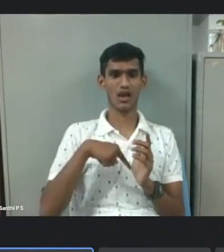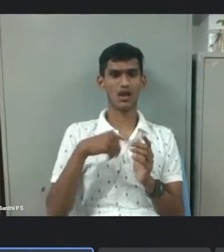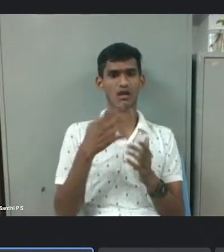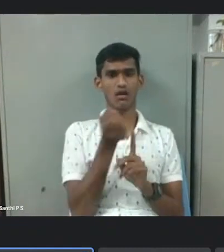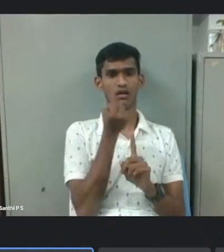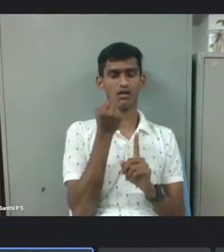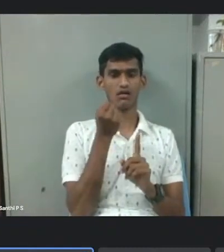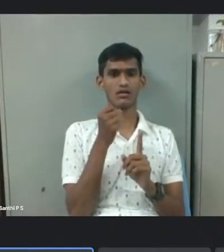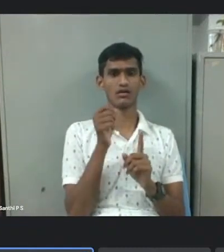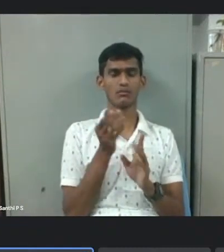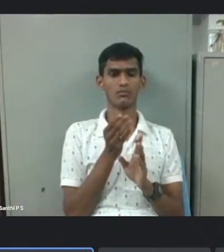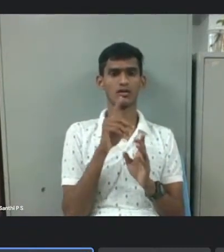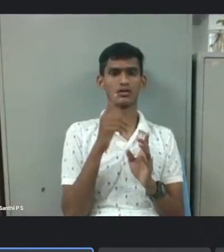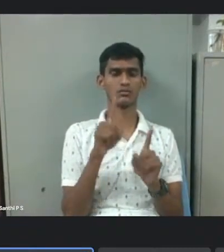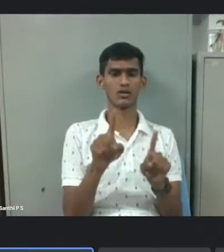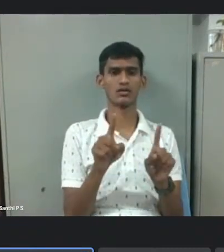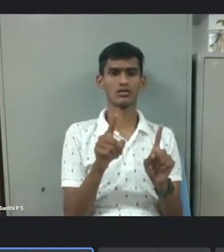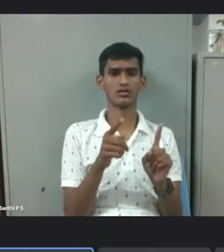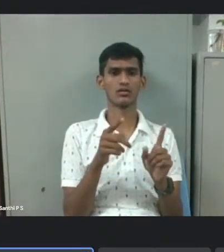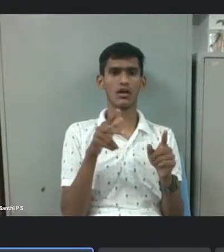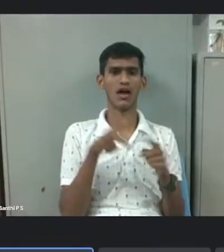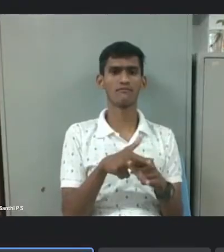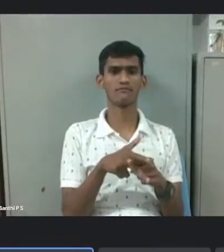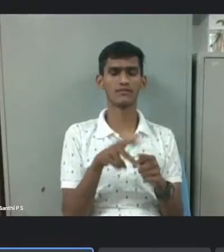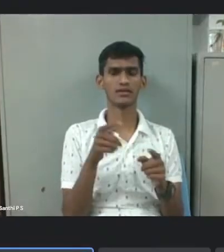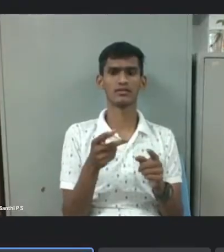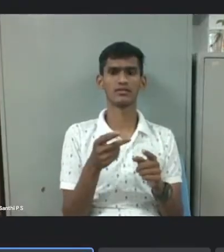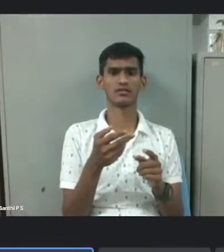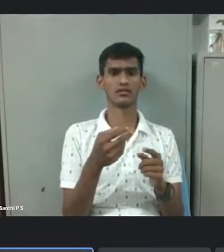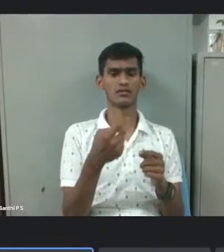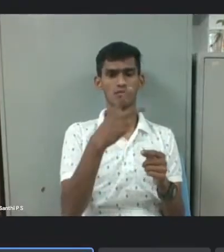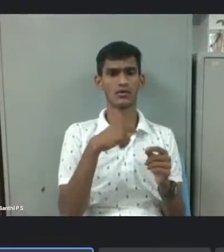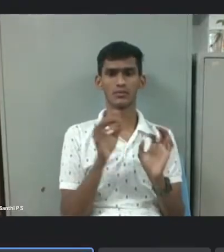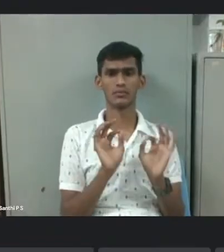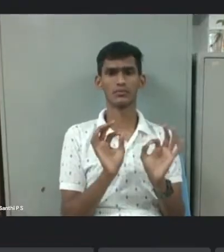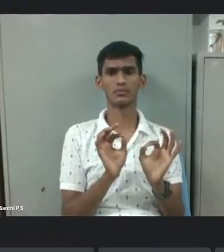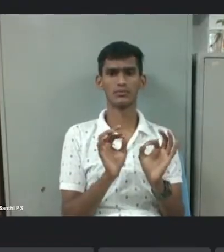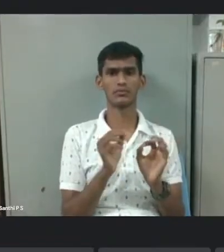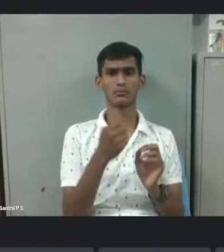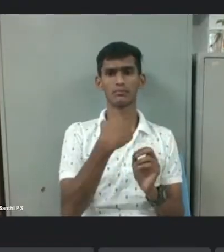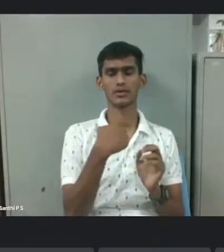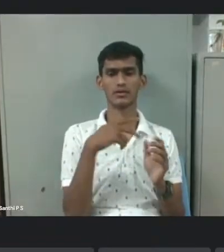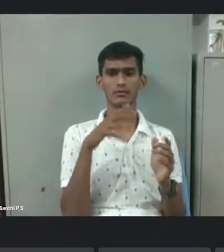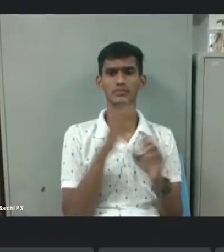തരാൻ പറ്റില്ല എന്നാ പറയുന്നത്. അതിന്റെ അഭിപ്രായം എന്താണ്? അതിന്റെ വിശേഷം